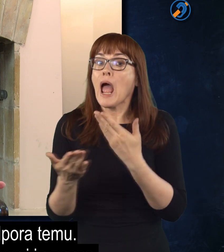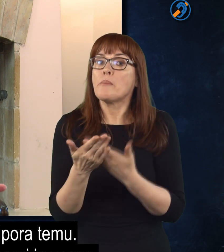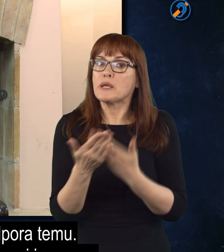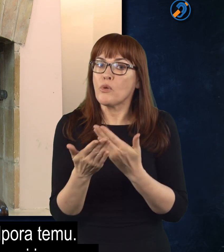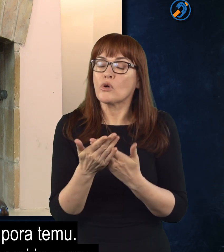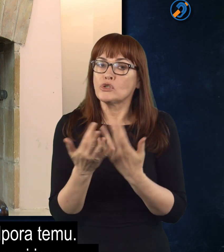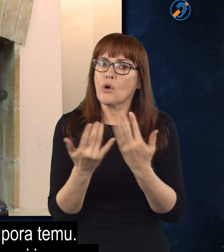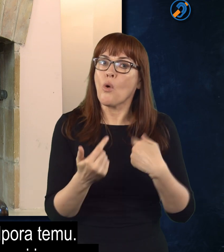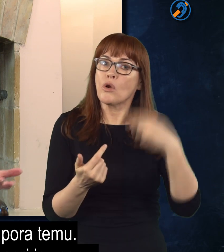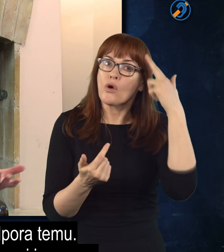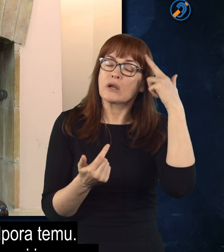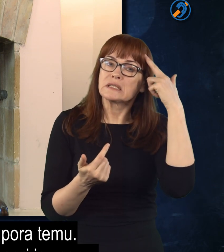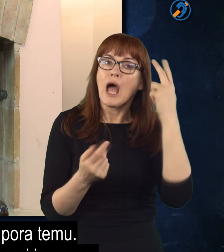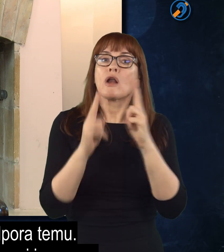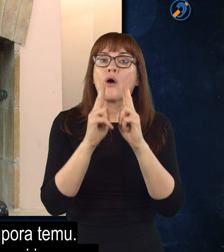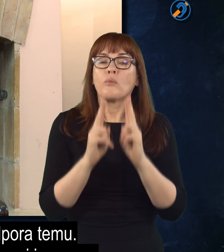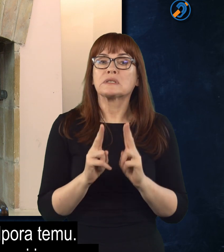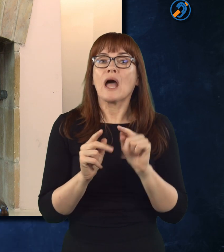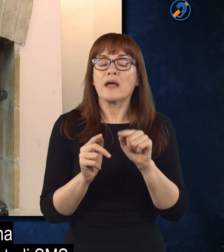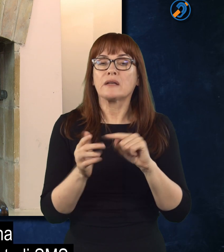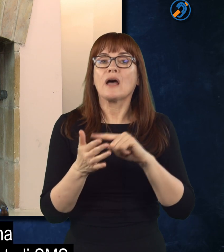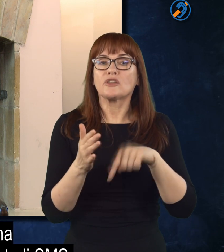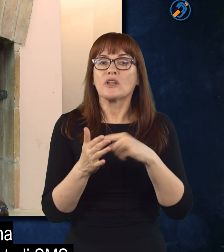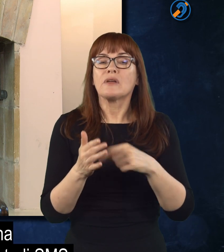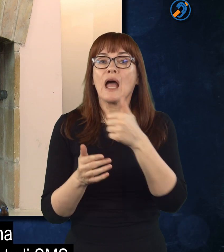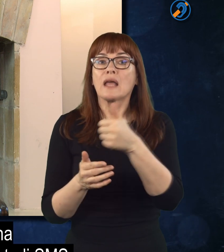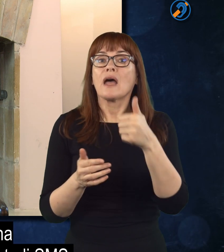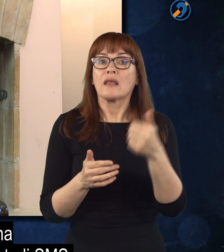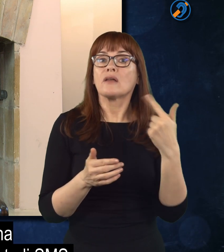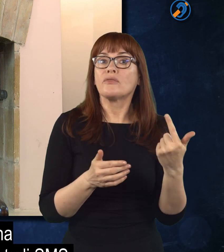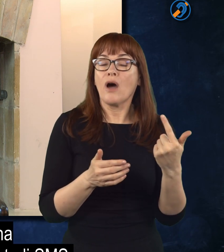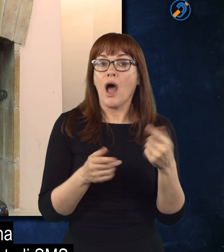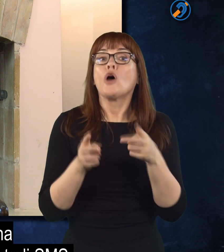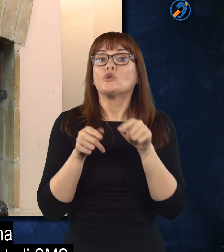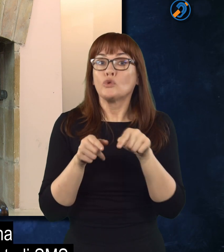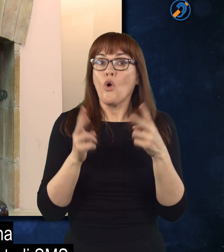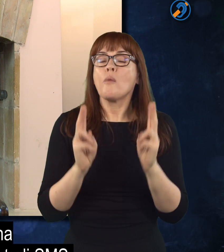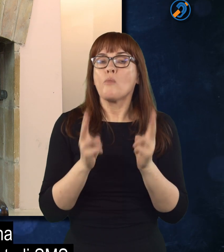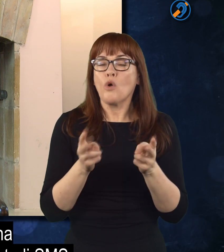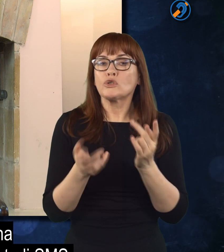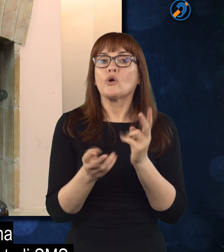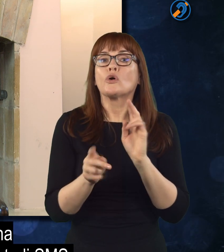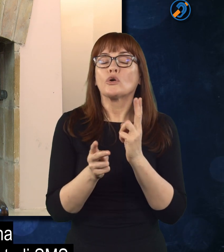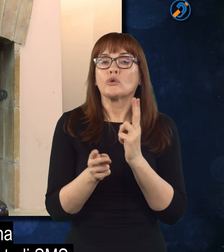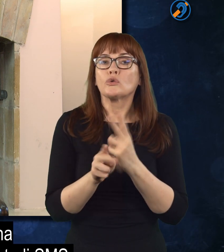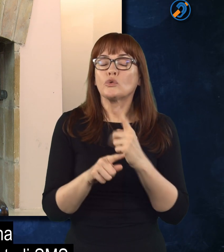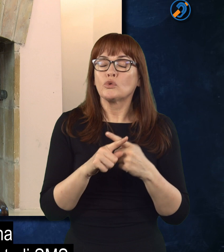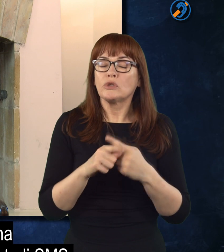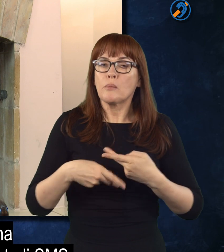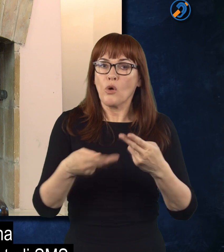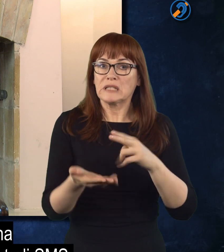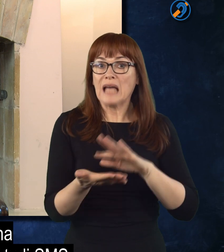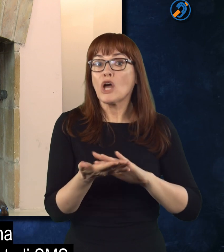da velja priporočilo in kolikor mi je znano, a ne obstoja ta številka 112, kjer je možno tudi